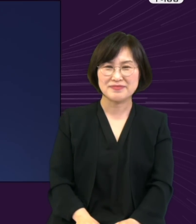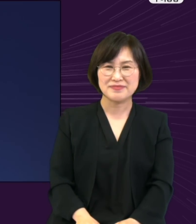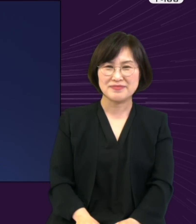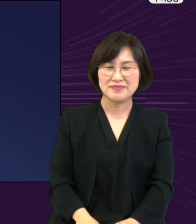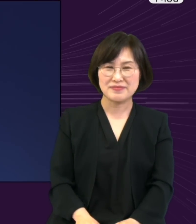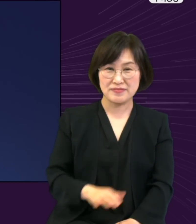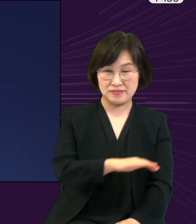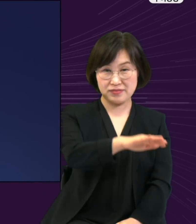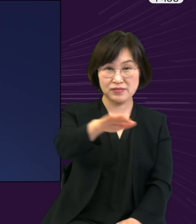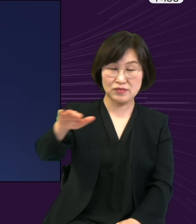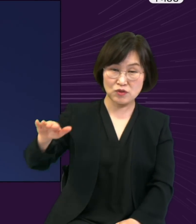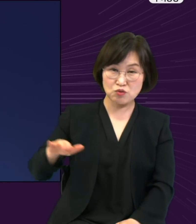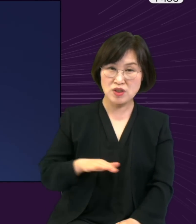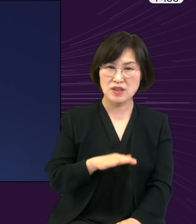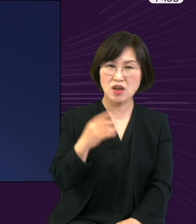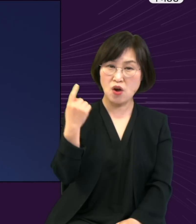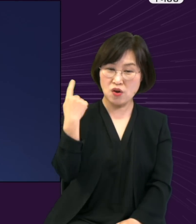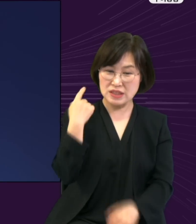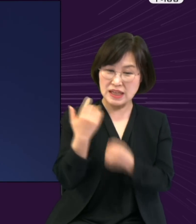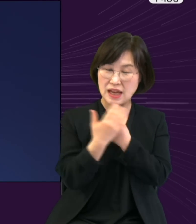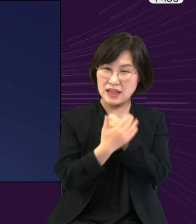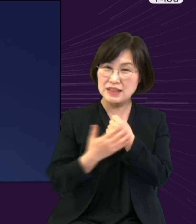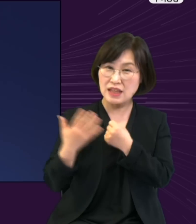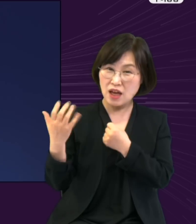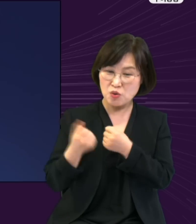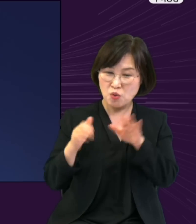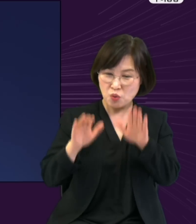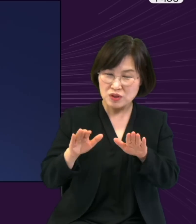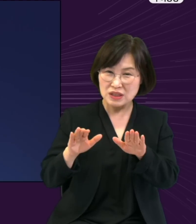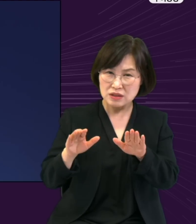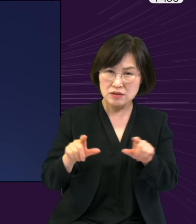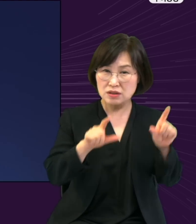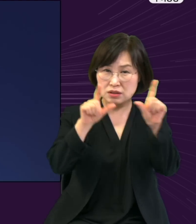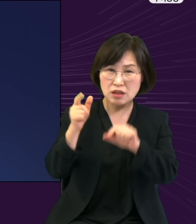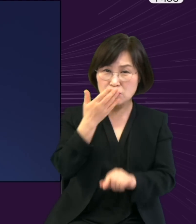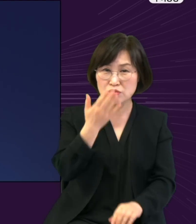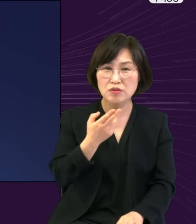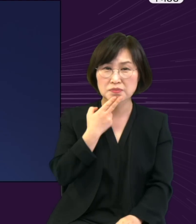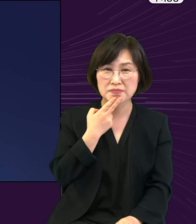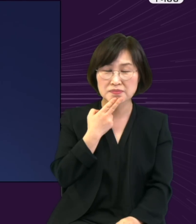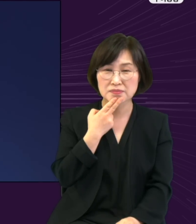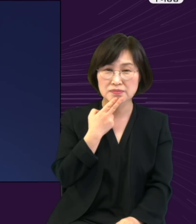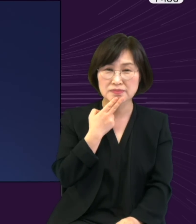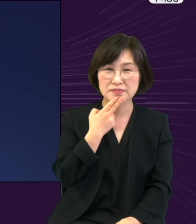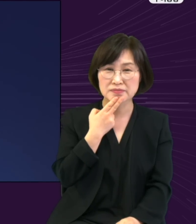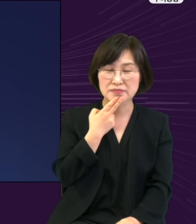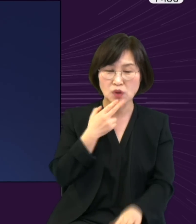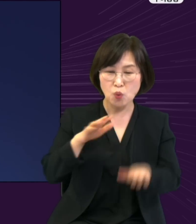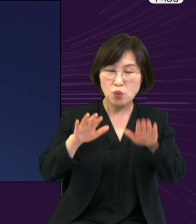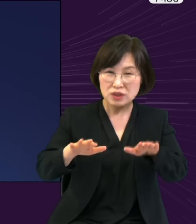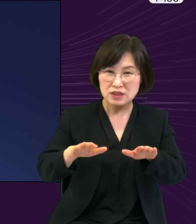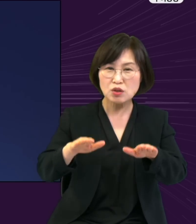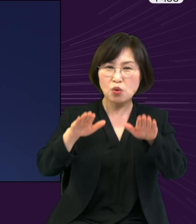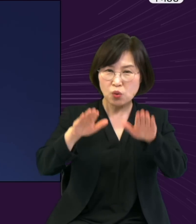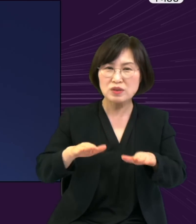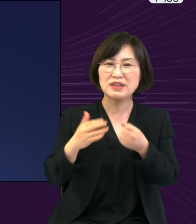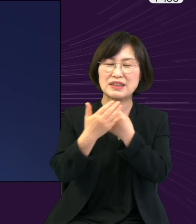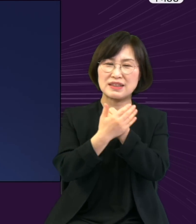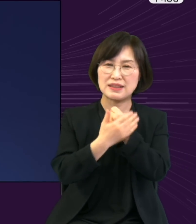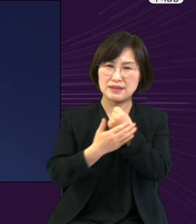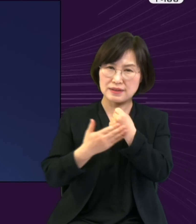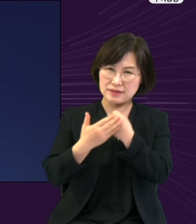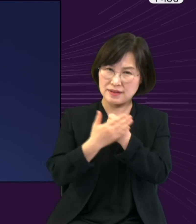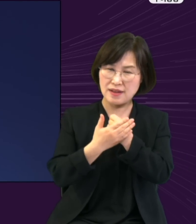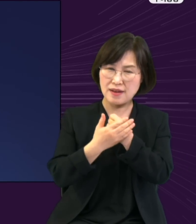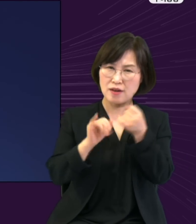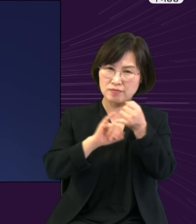우리는 어제의 은혜로 오늘을 살 수는 없습니다. 오늘은 오늘의 은혜가